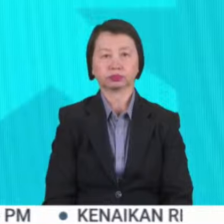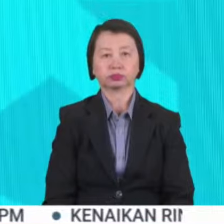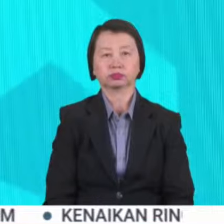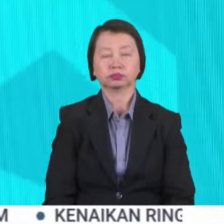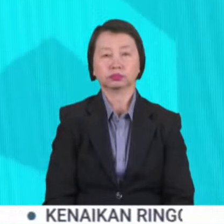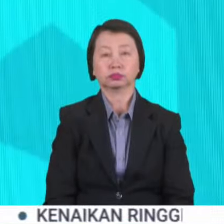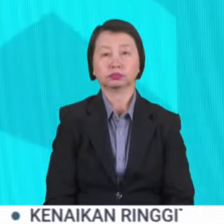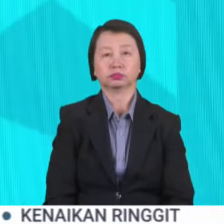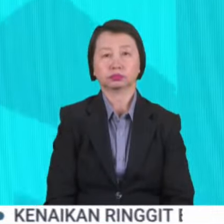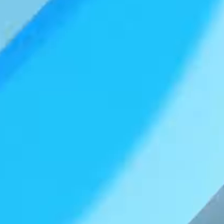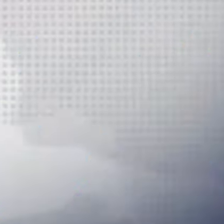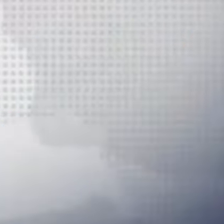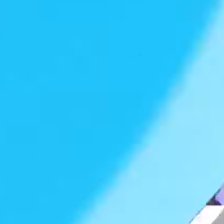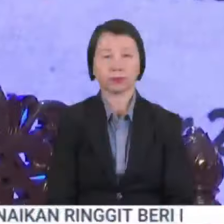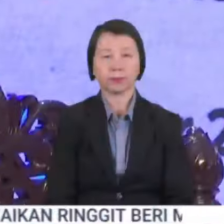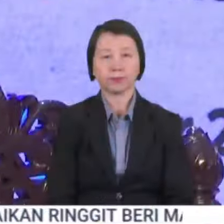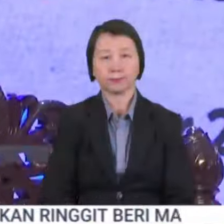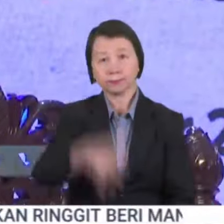Esensi.